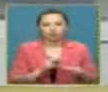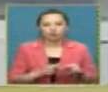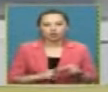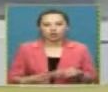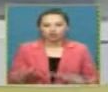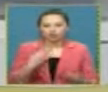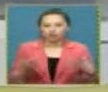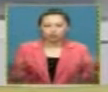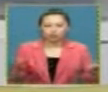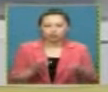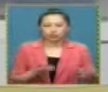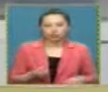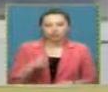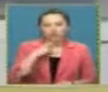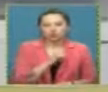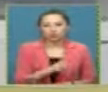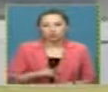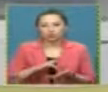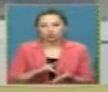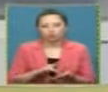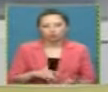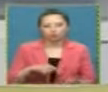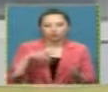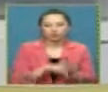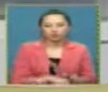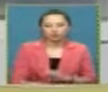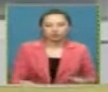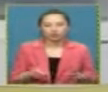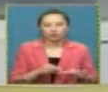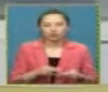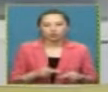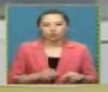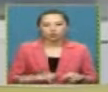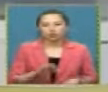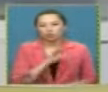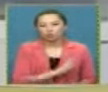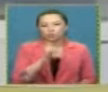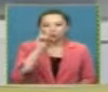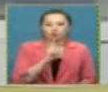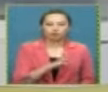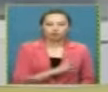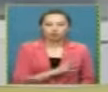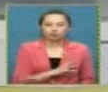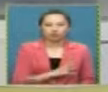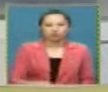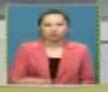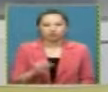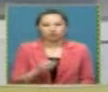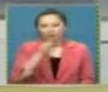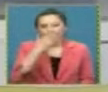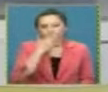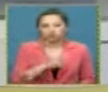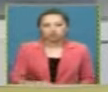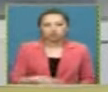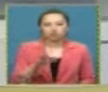байланыс орнатуға шақырды. Экономика және туризм салаларында да қос ел кәсіпкерлеріне тиімді болатын бастамалардан хабардар етіп, Жапонияда